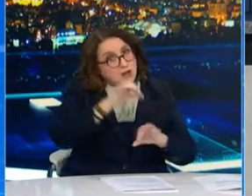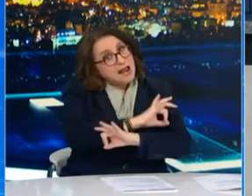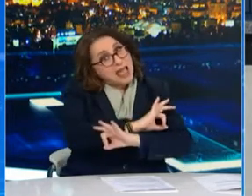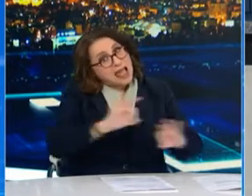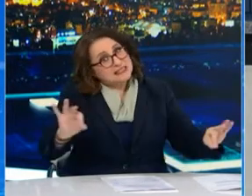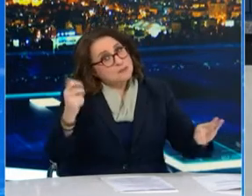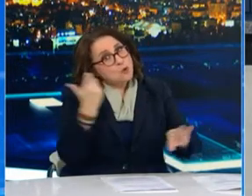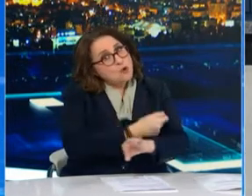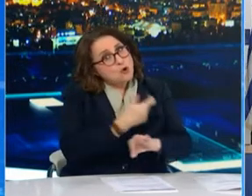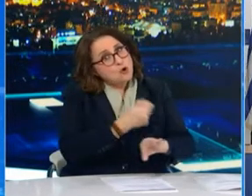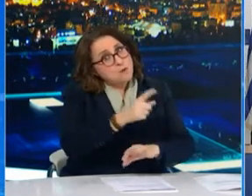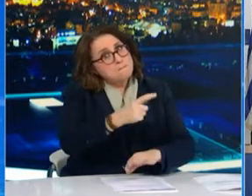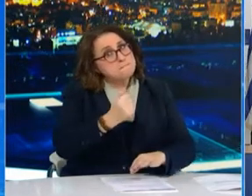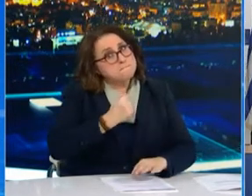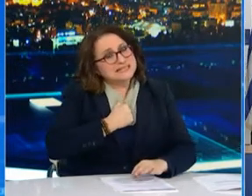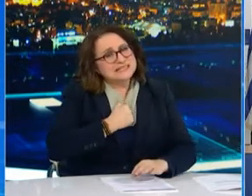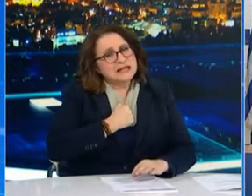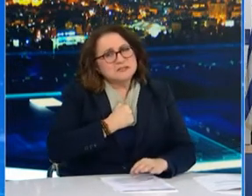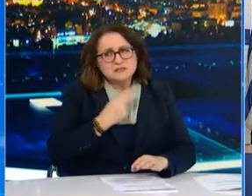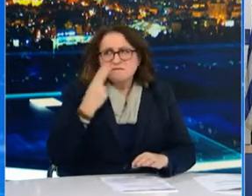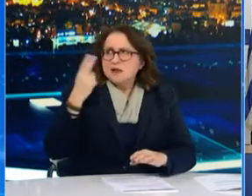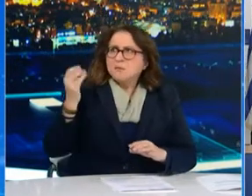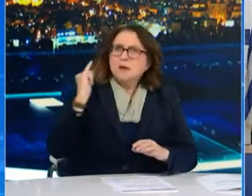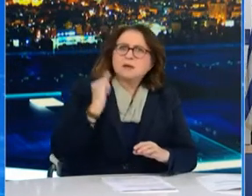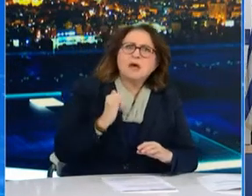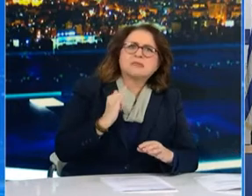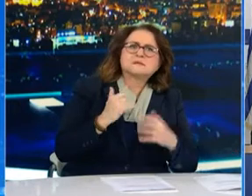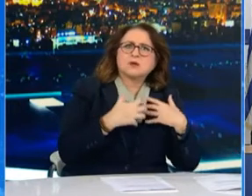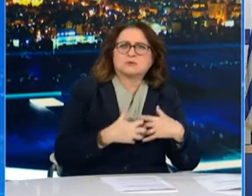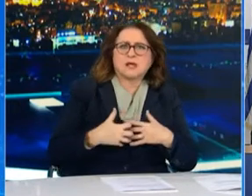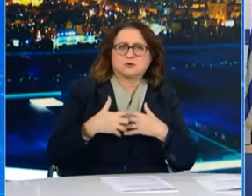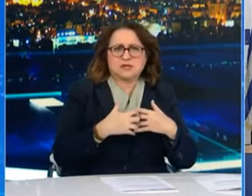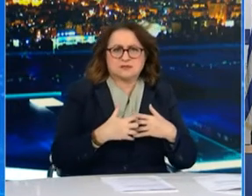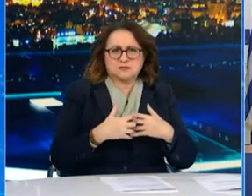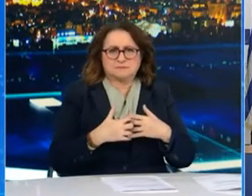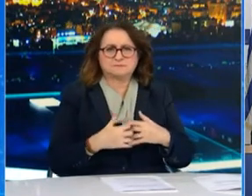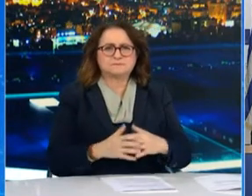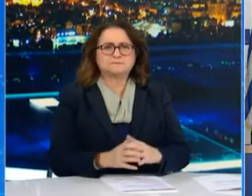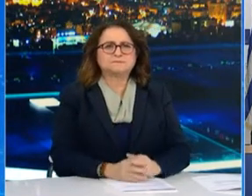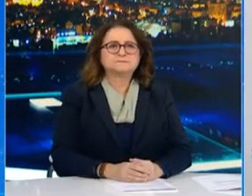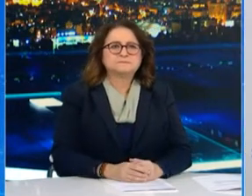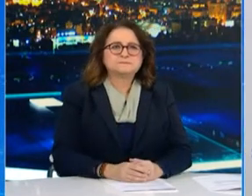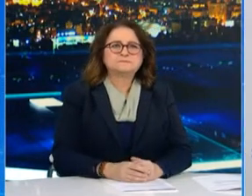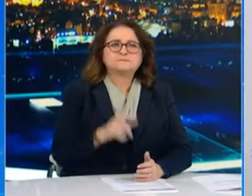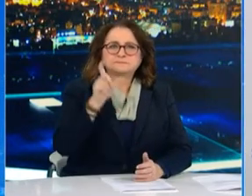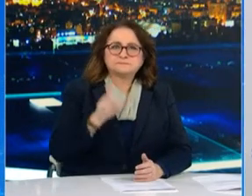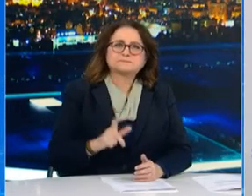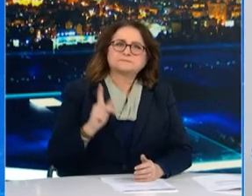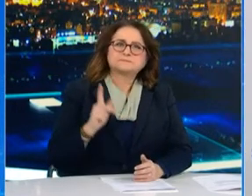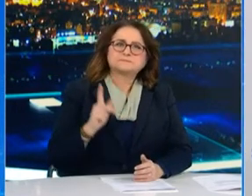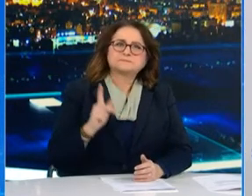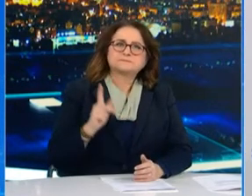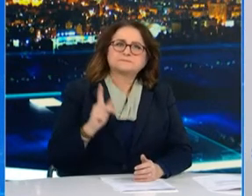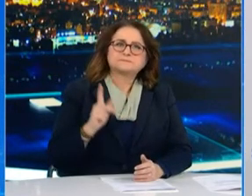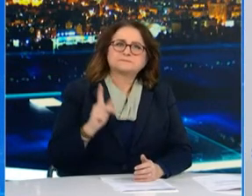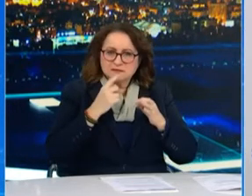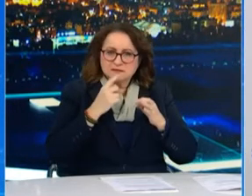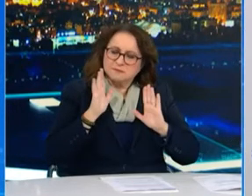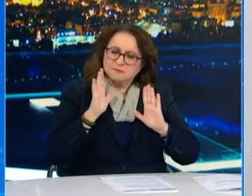Απαντήσει η καθηγήτρια. Πρώτα όμως να πω κάτι σε ό,τι έχει να κάνει με το πρόγραμμα εμβολιασμού και την πορεία του. Εμείς είμαστε πολύ